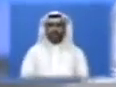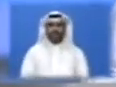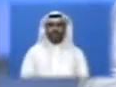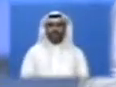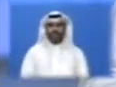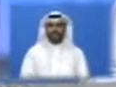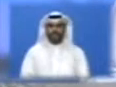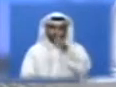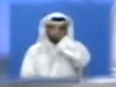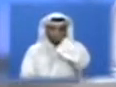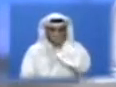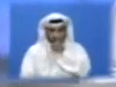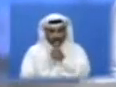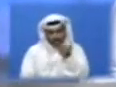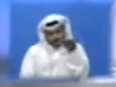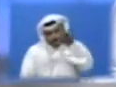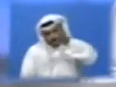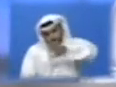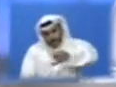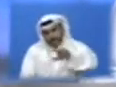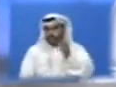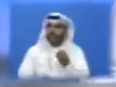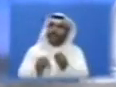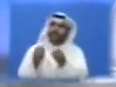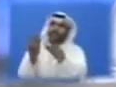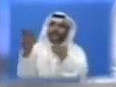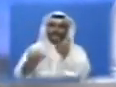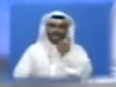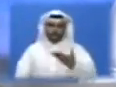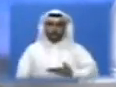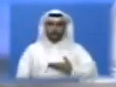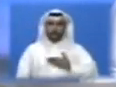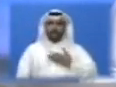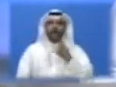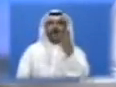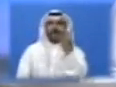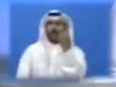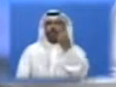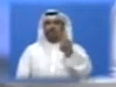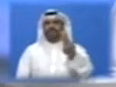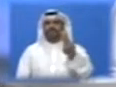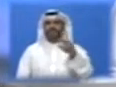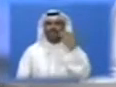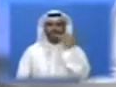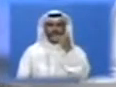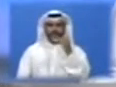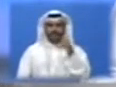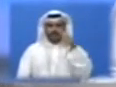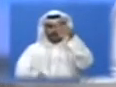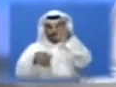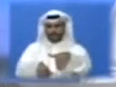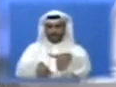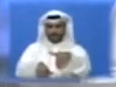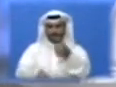غد. انتقل إلى رحمة الله تعالى خالد ظاهر معاشي الفاضل الحسيني عن عمر